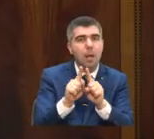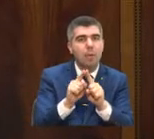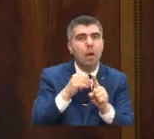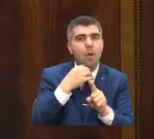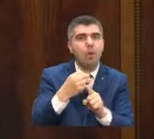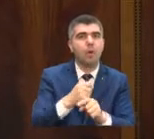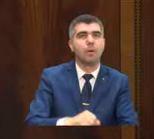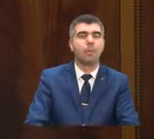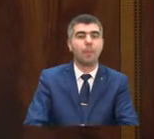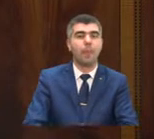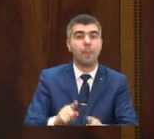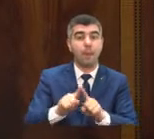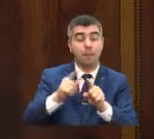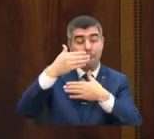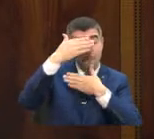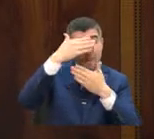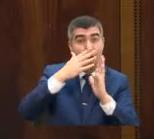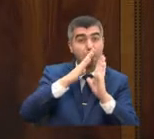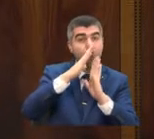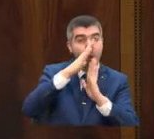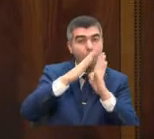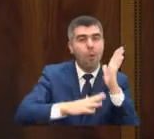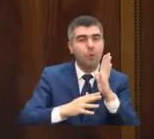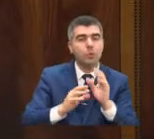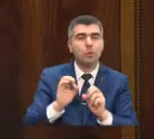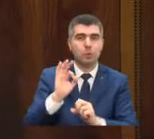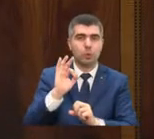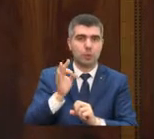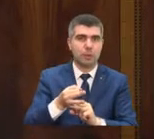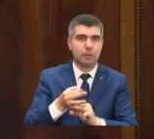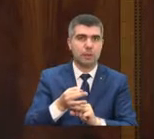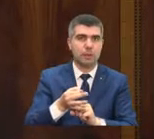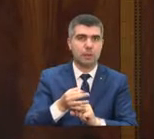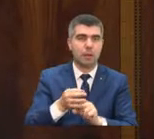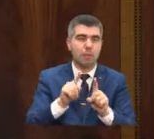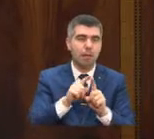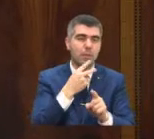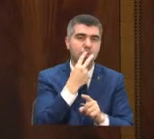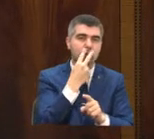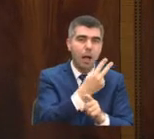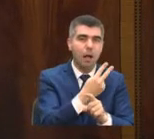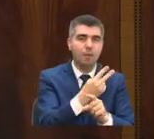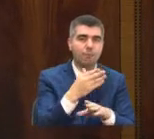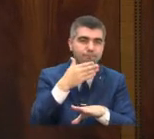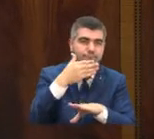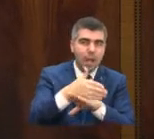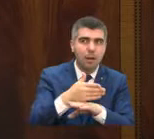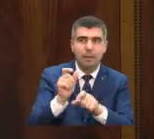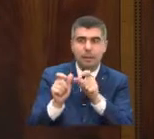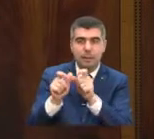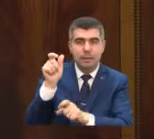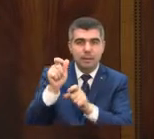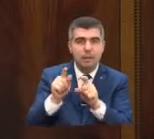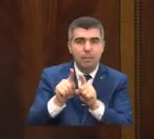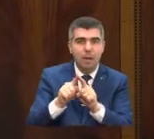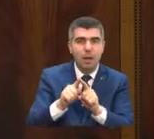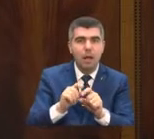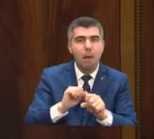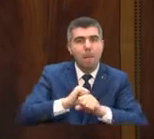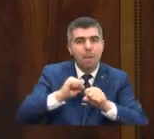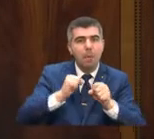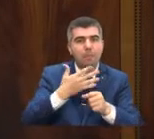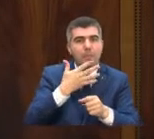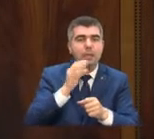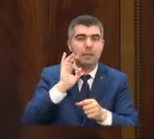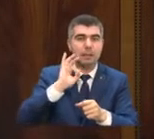فيه. إن المغاربة مقتنعون تماما أن ما حدث في منطقة الحوش هو حادث إرهابي معزول لا